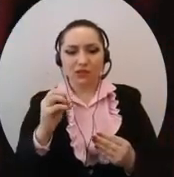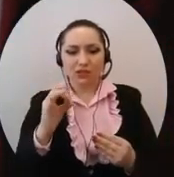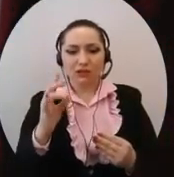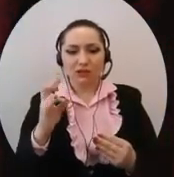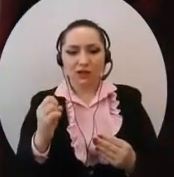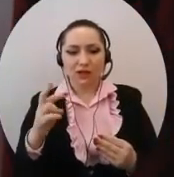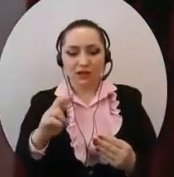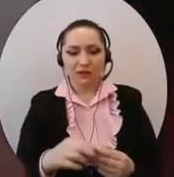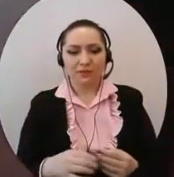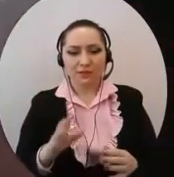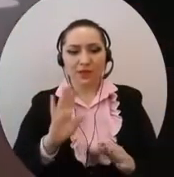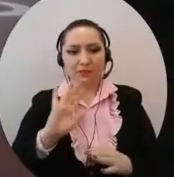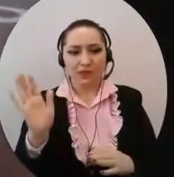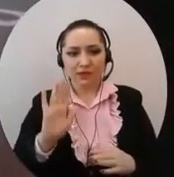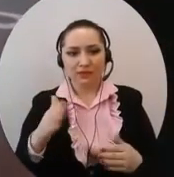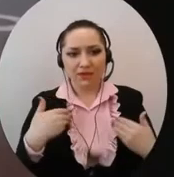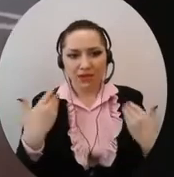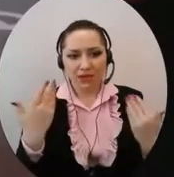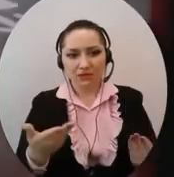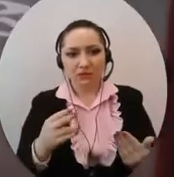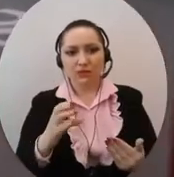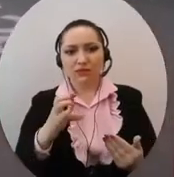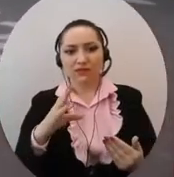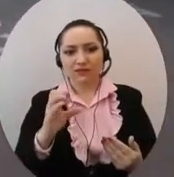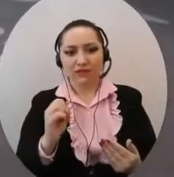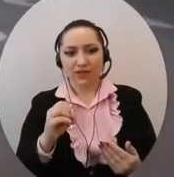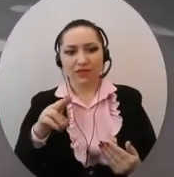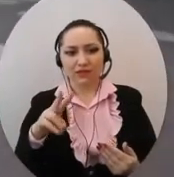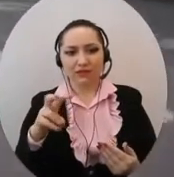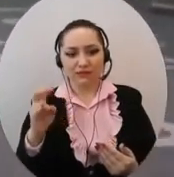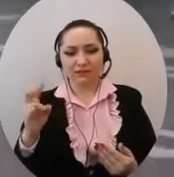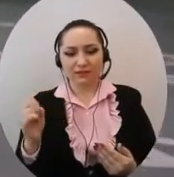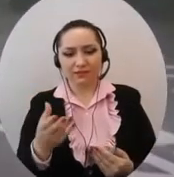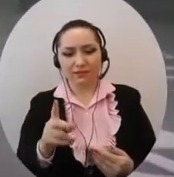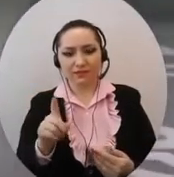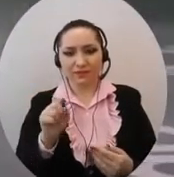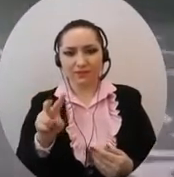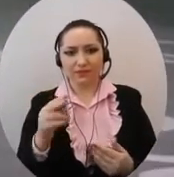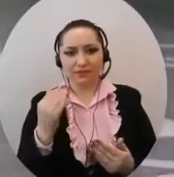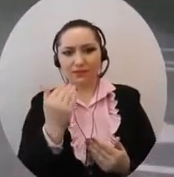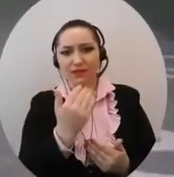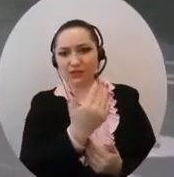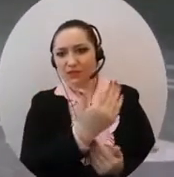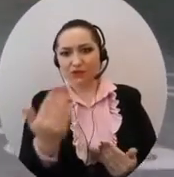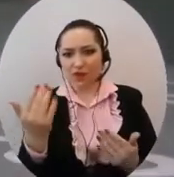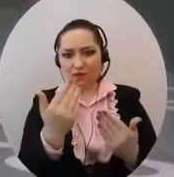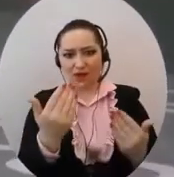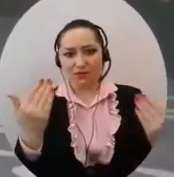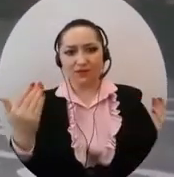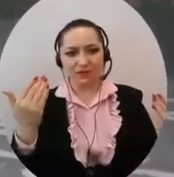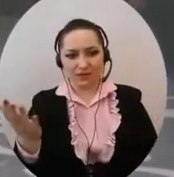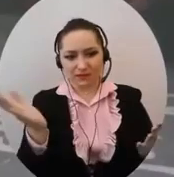Приветствуем, Светлану! Да-да-да, Светлана! Этот зал, эти аплодисменты, все вам, вам, вам, вам!